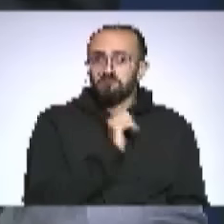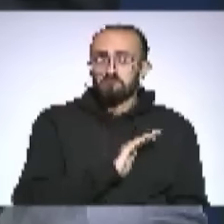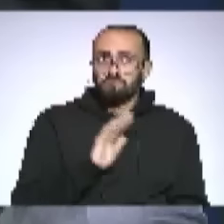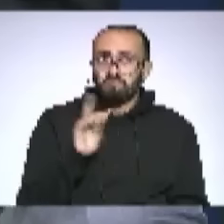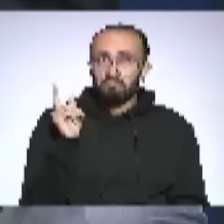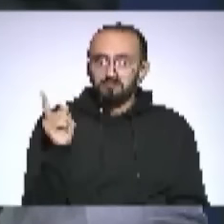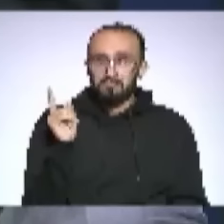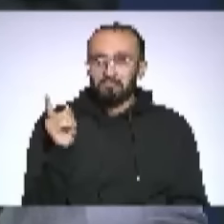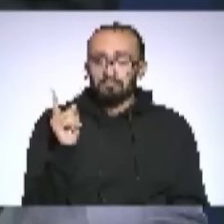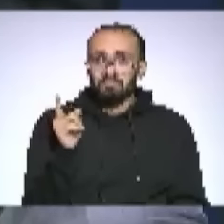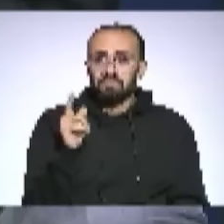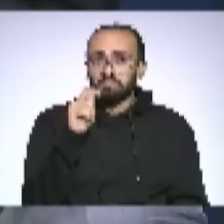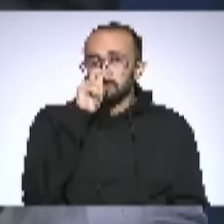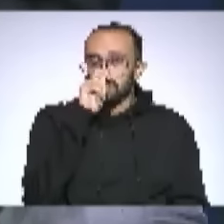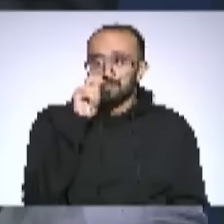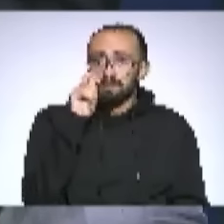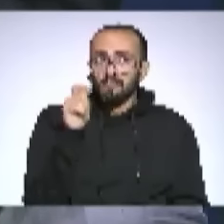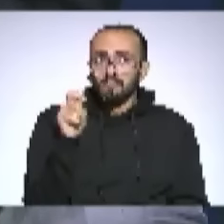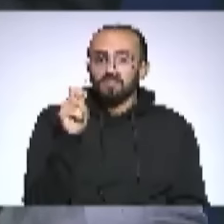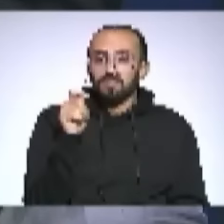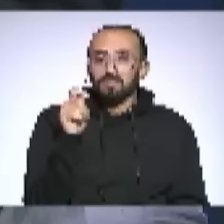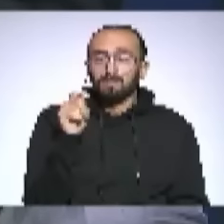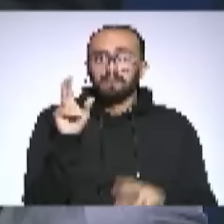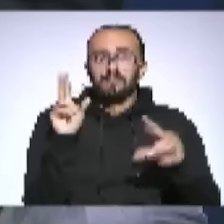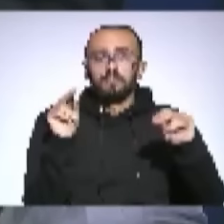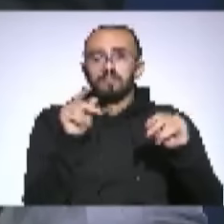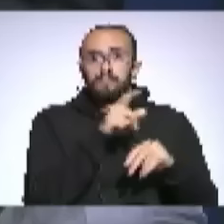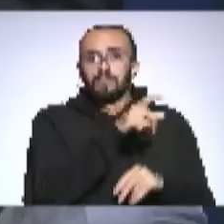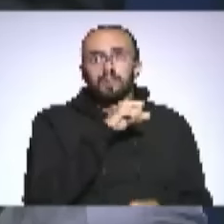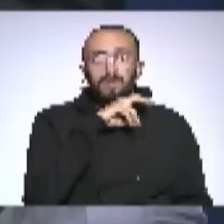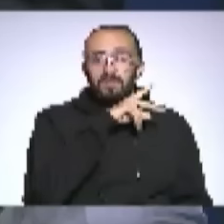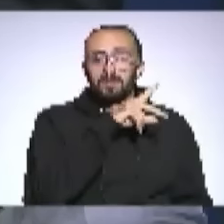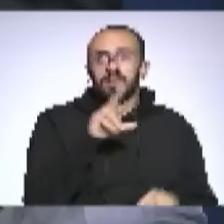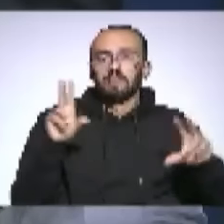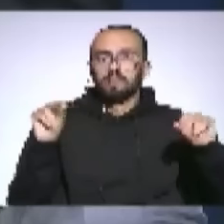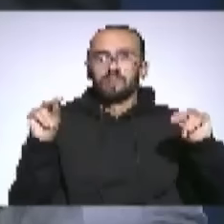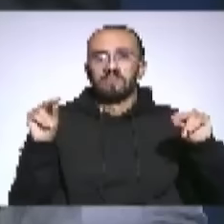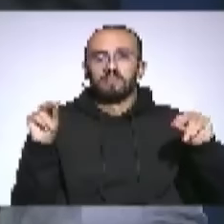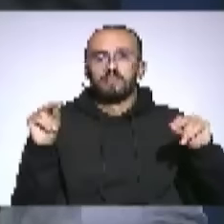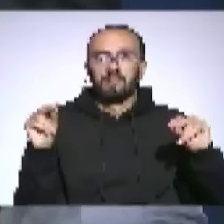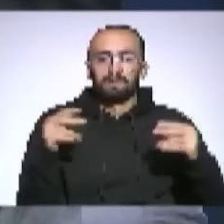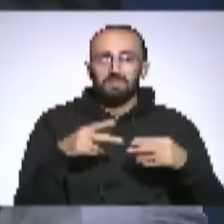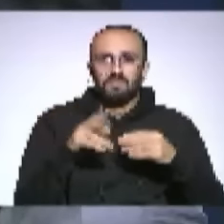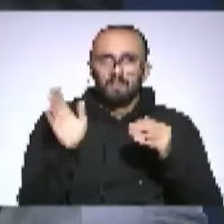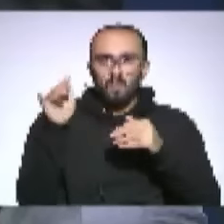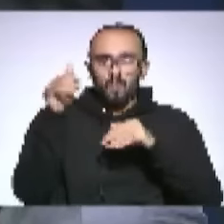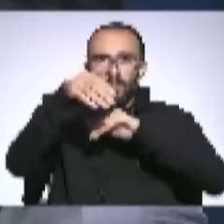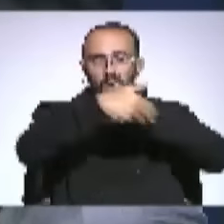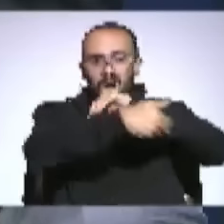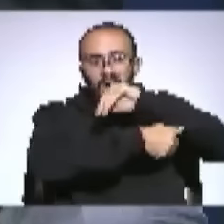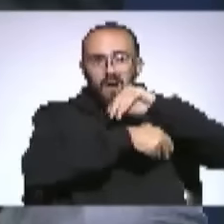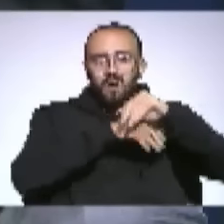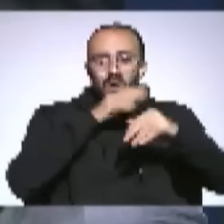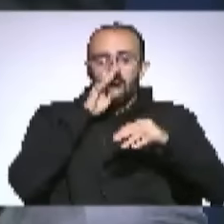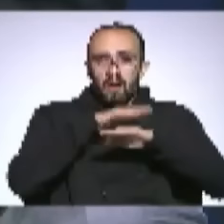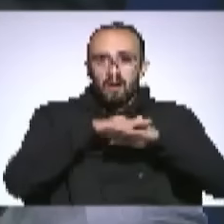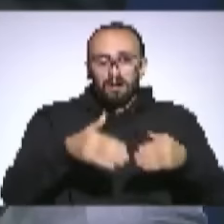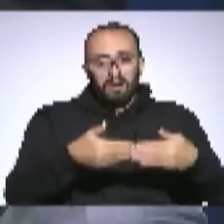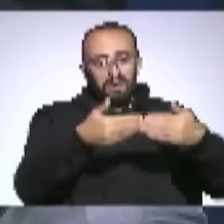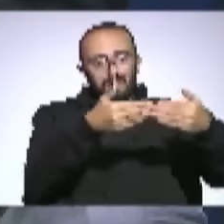البريئه المظلومه بهذا الزاني ان انتم تشغلوا كده بطريقه خلفيه ويبقى الورقه اللي